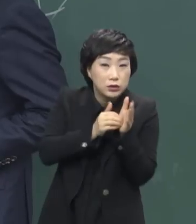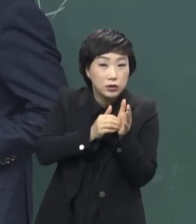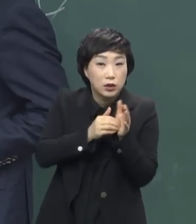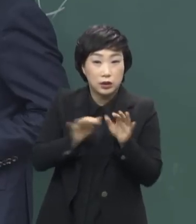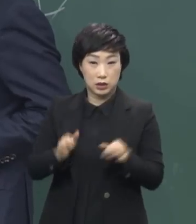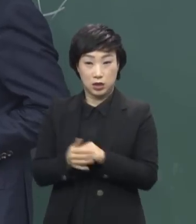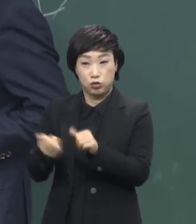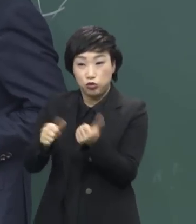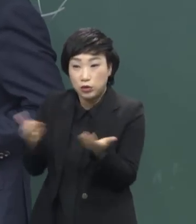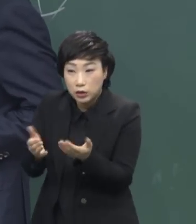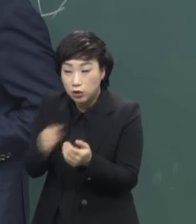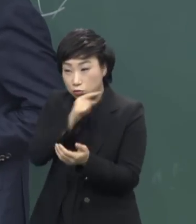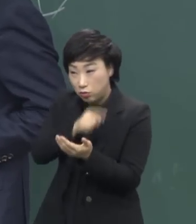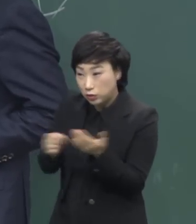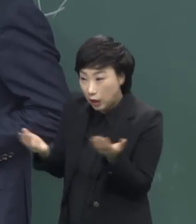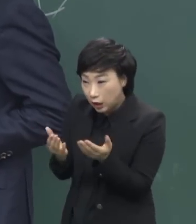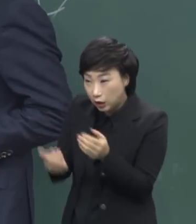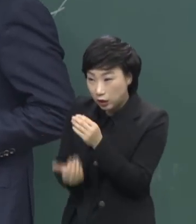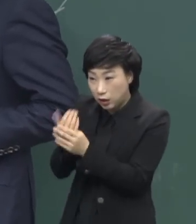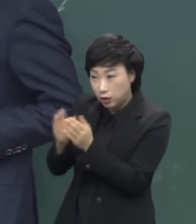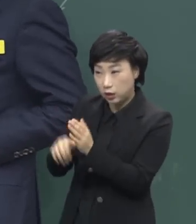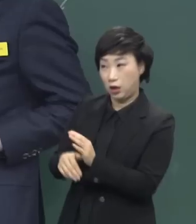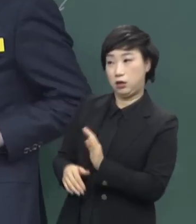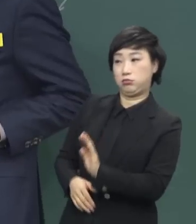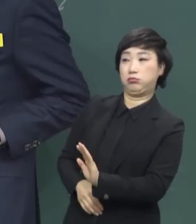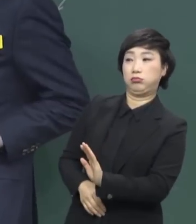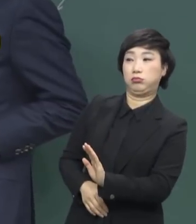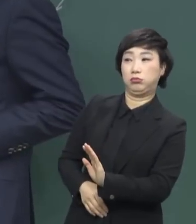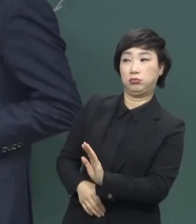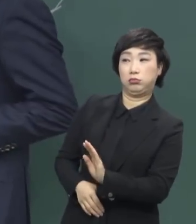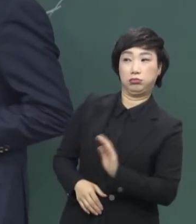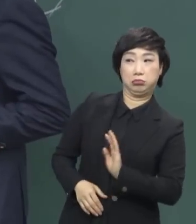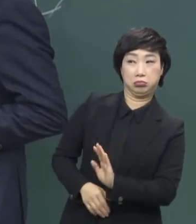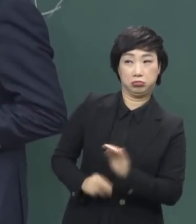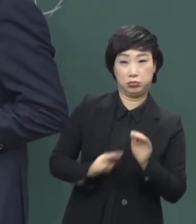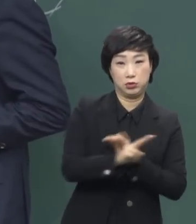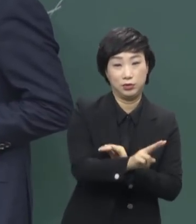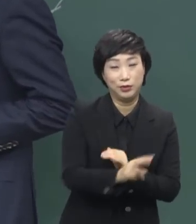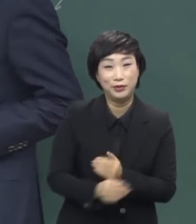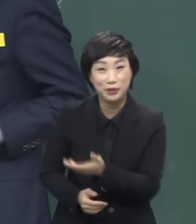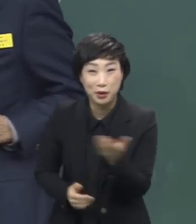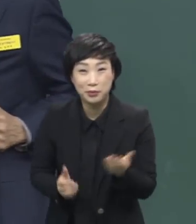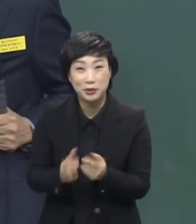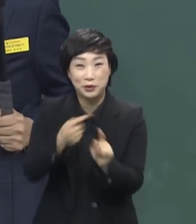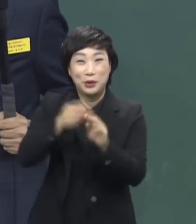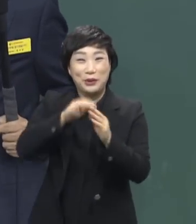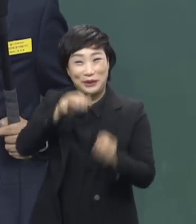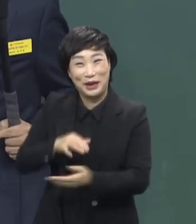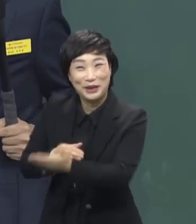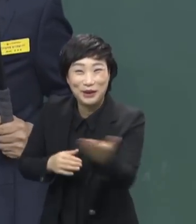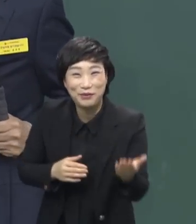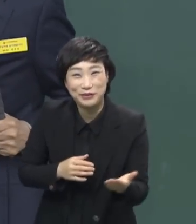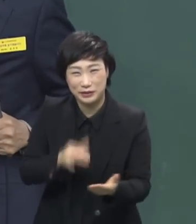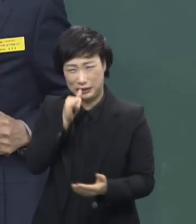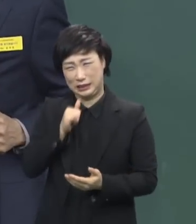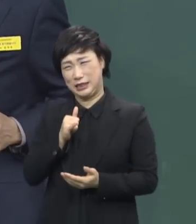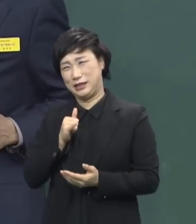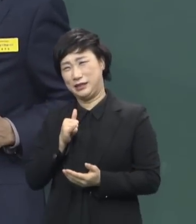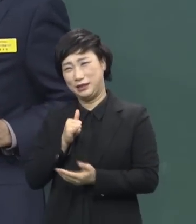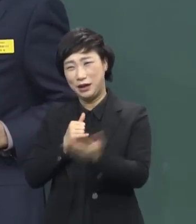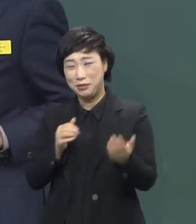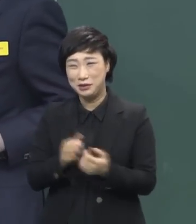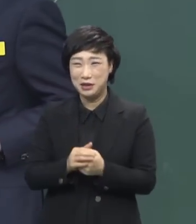사람은 손해보는 일이 있으면 버려. 우리 교회도 그런 사람 들어있어요.